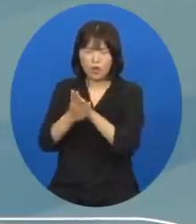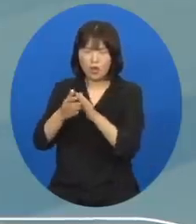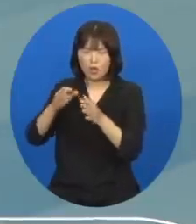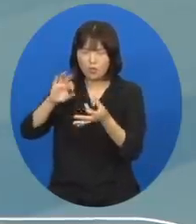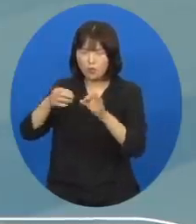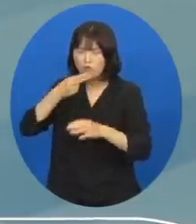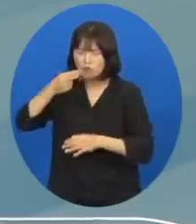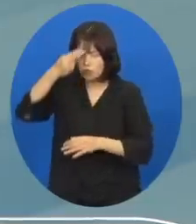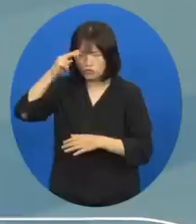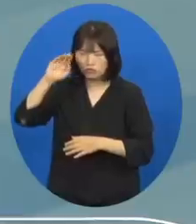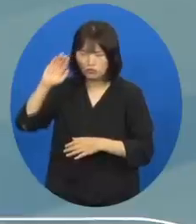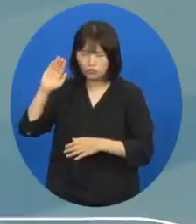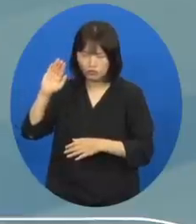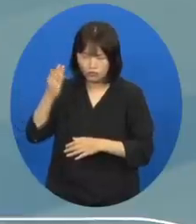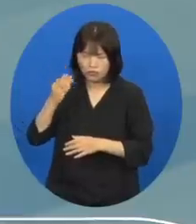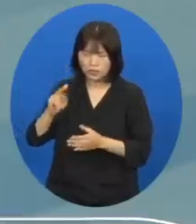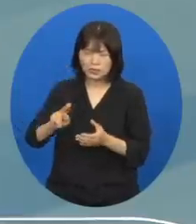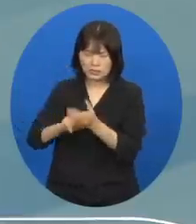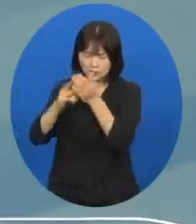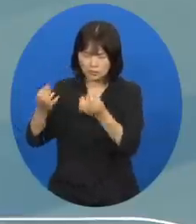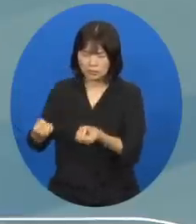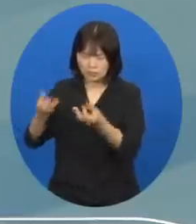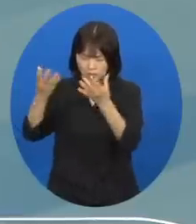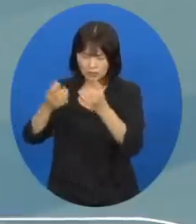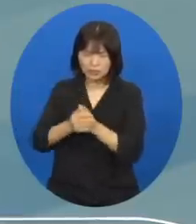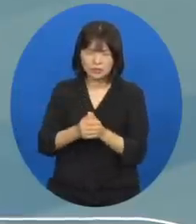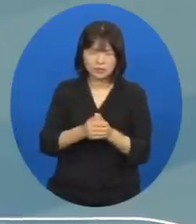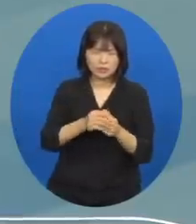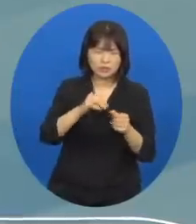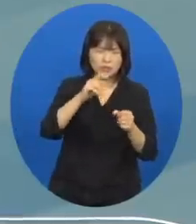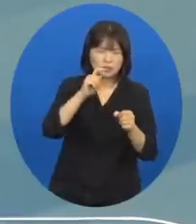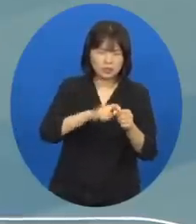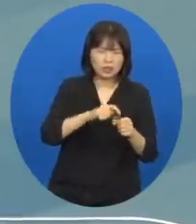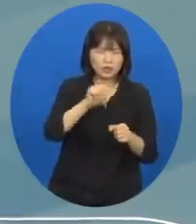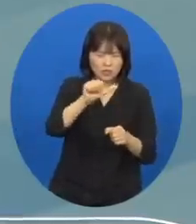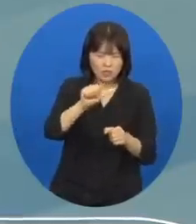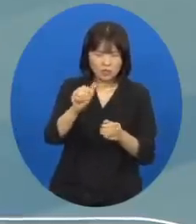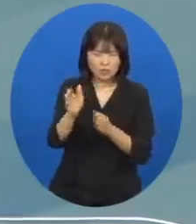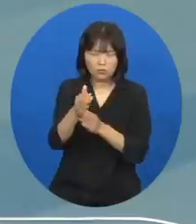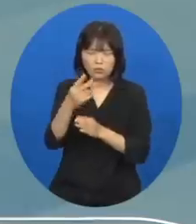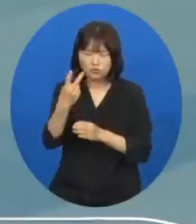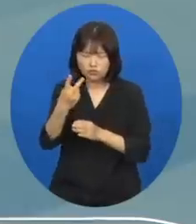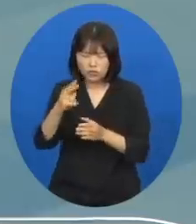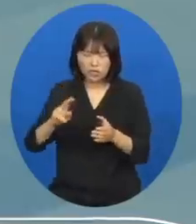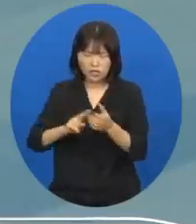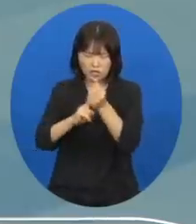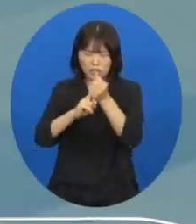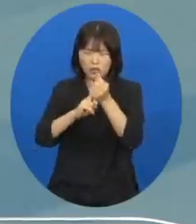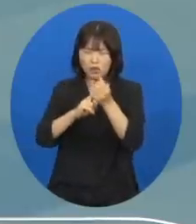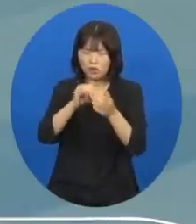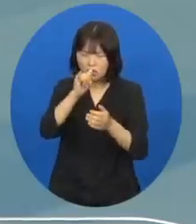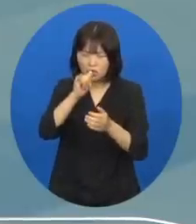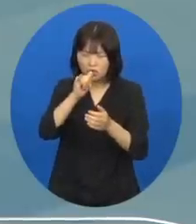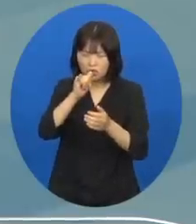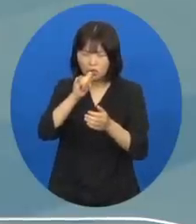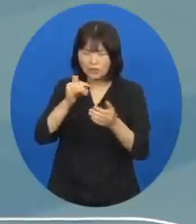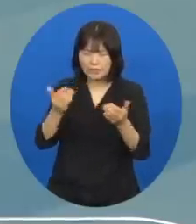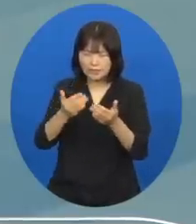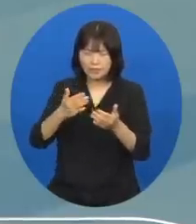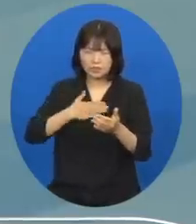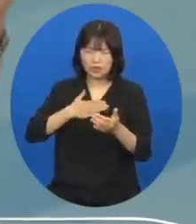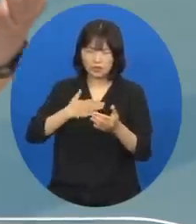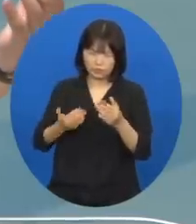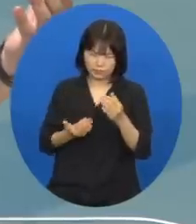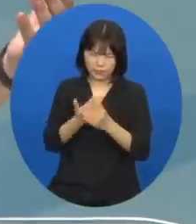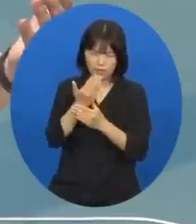기적이, 오병이어의 역사가 일어났던 그 베세다 들판의 기적이 일어나기를 원합니다.